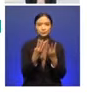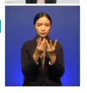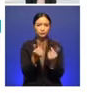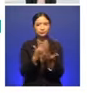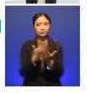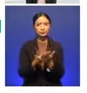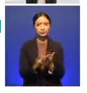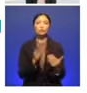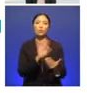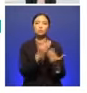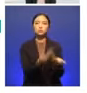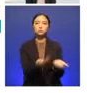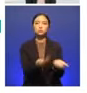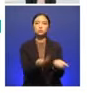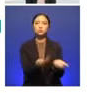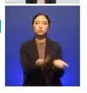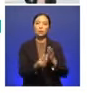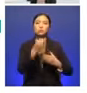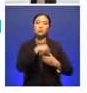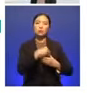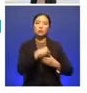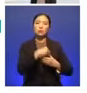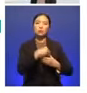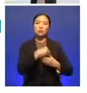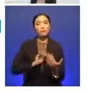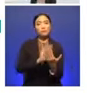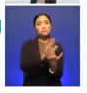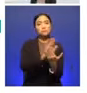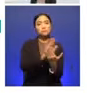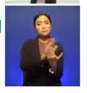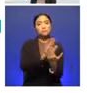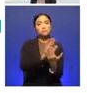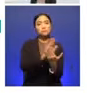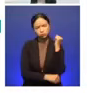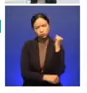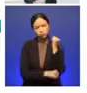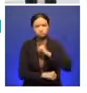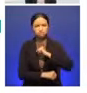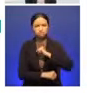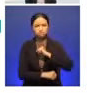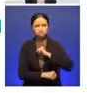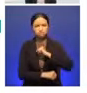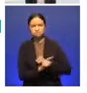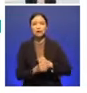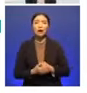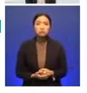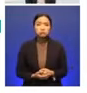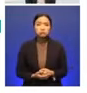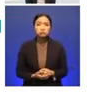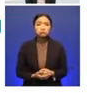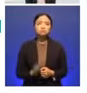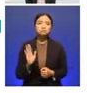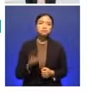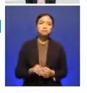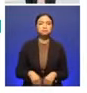ของครัวเรือนเราจะเห็นได้เลยว่าครัวเรือนของประเทศไทยเนี่ยนะฮะที่จนเนี่ยอยู่ด้านซ้ายมือเนี่ยก็จะมีรายได้ใกล้กับประม